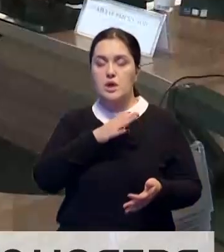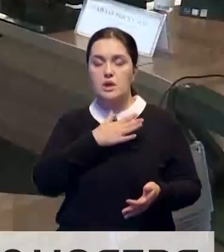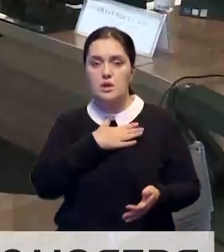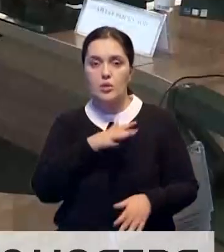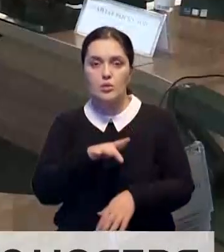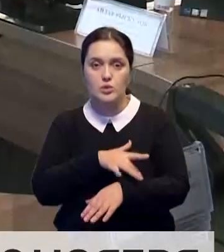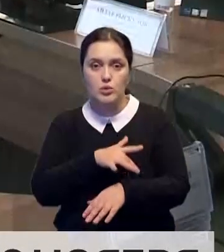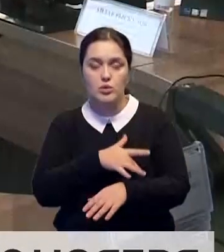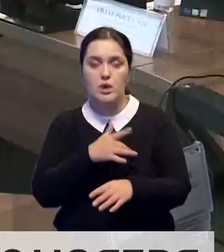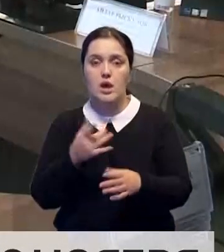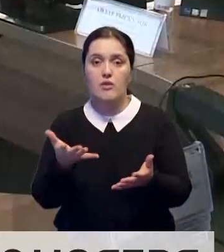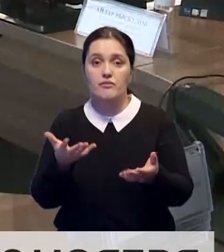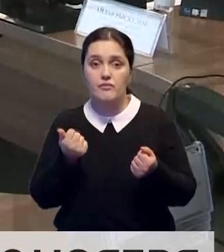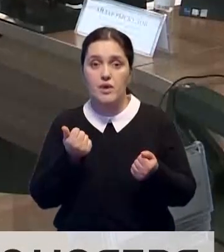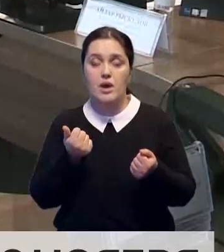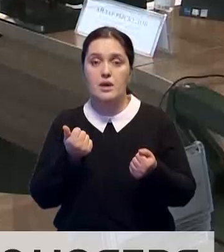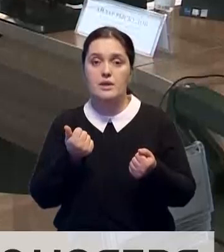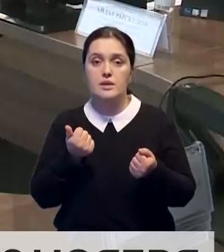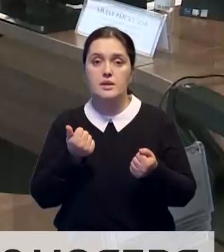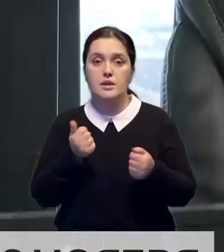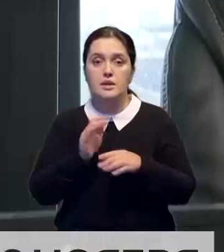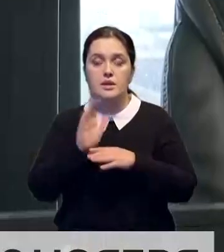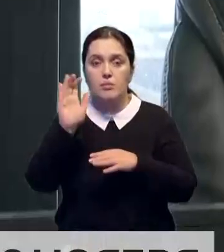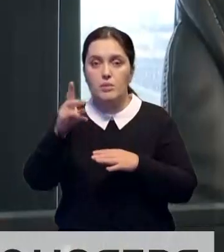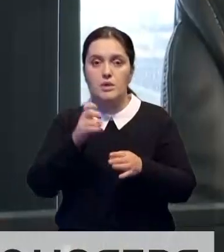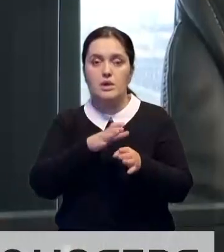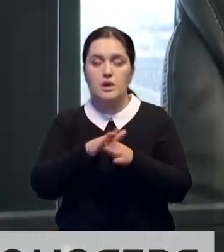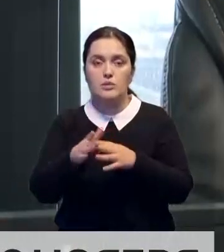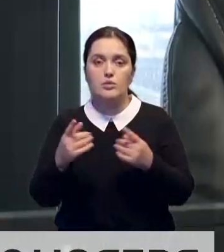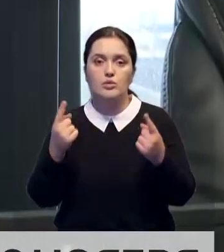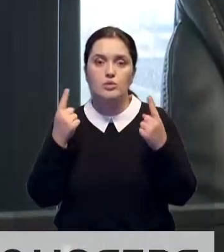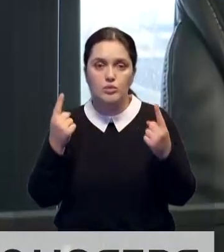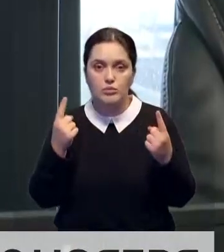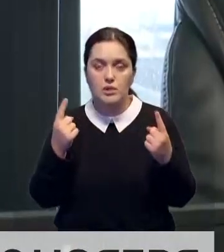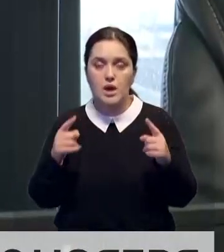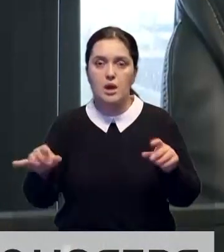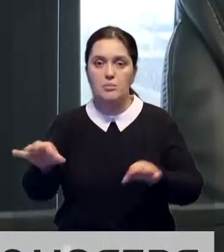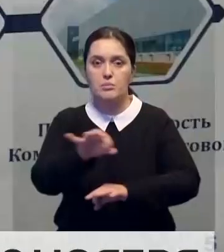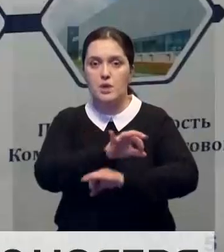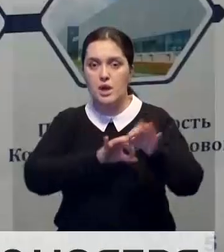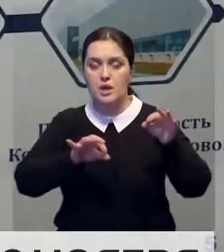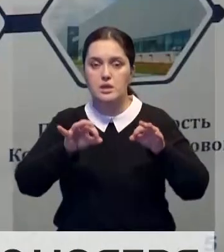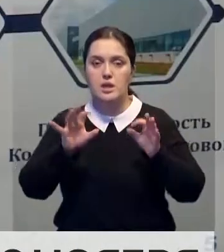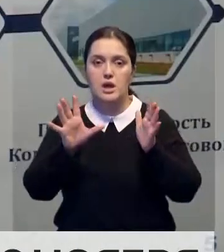услуги. Вырученные от продажи акций средства компания направит на реализацию крупного инфраструктурного проекта по усилению